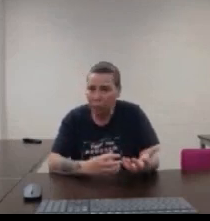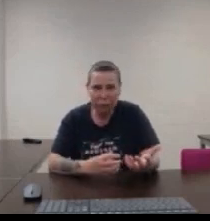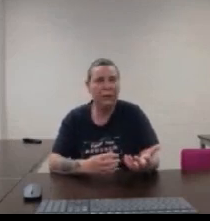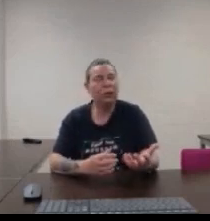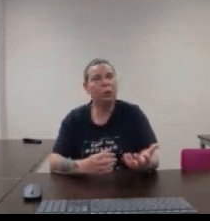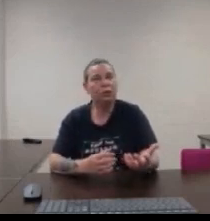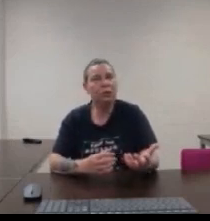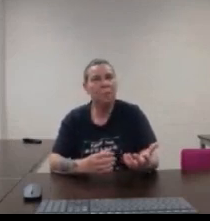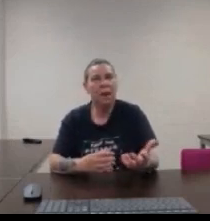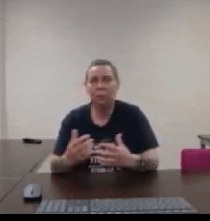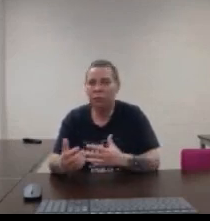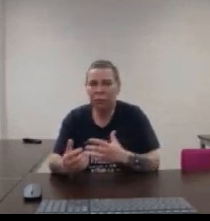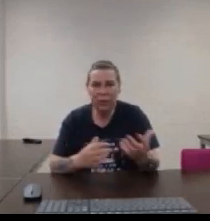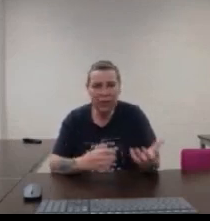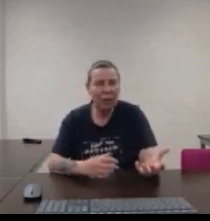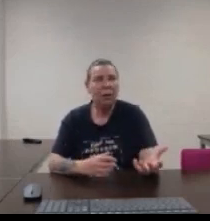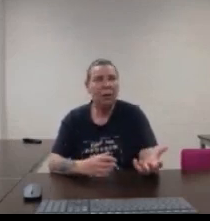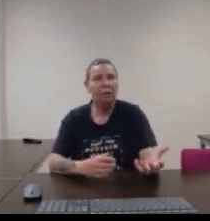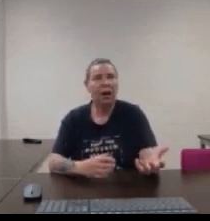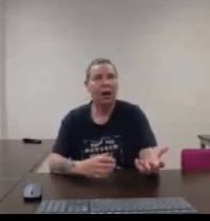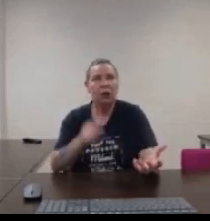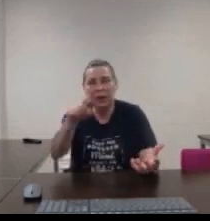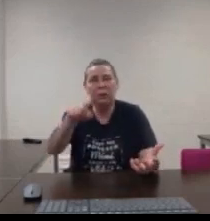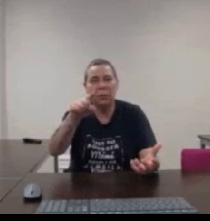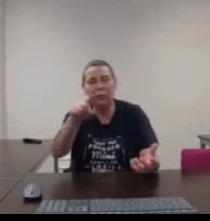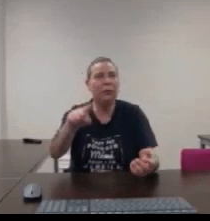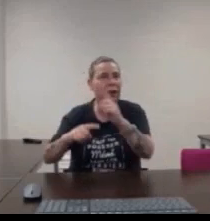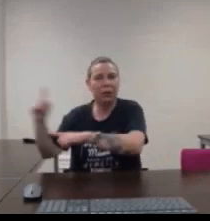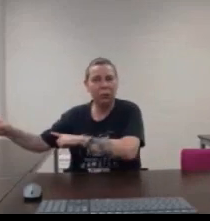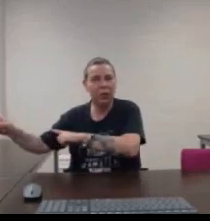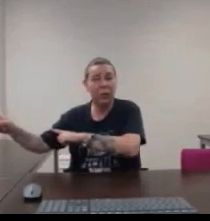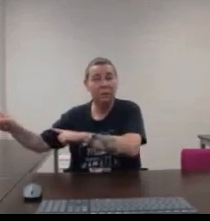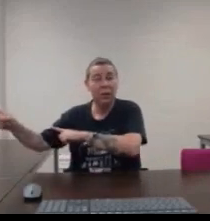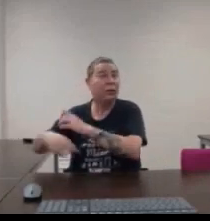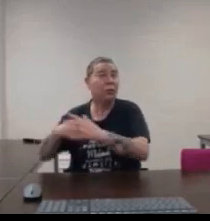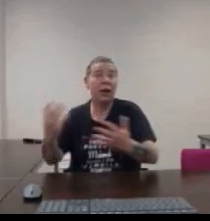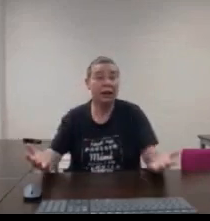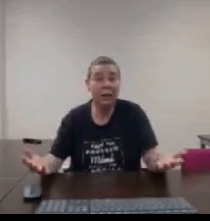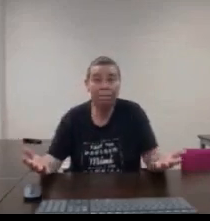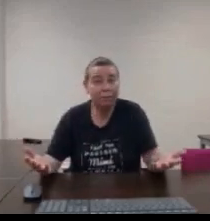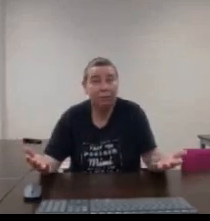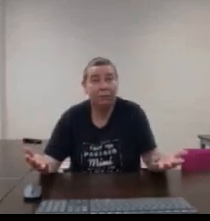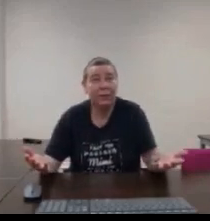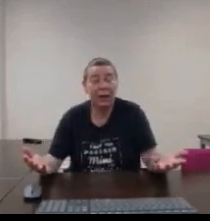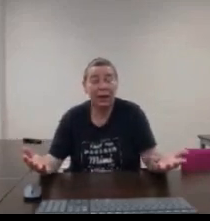elles sont pas suffisantes là non plus à pouvoir se dire, lui, on va plus lui faire de la prévention qu'à lui. parce qu'à